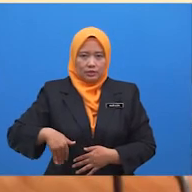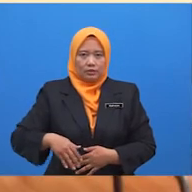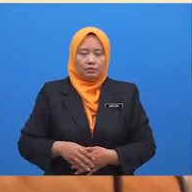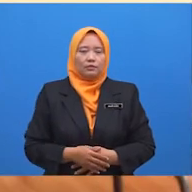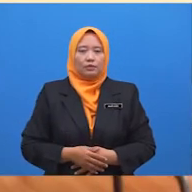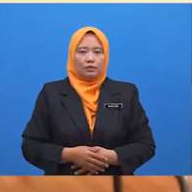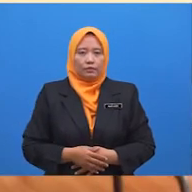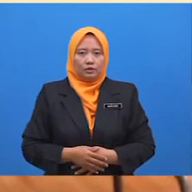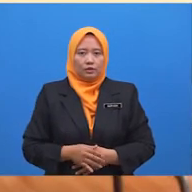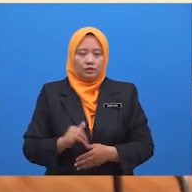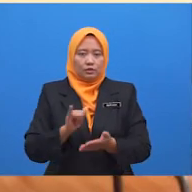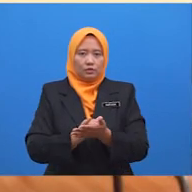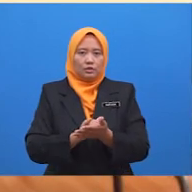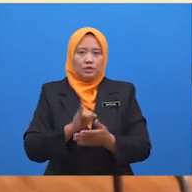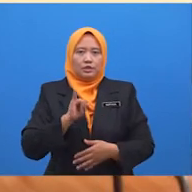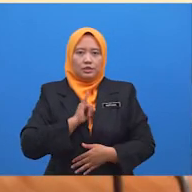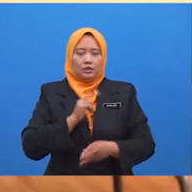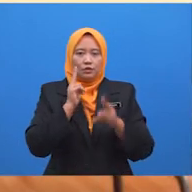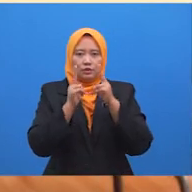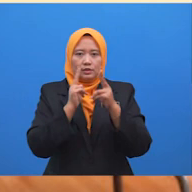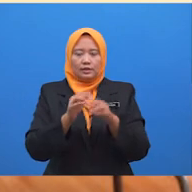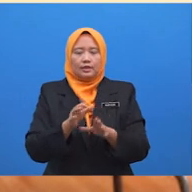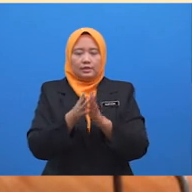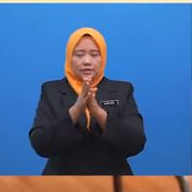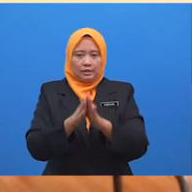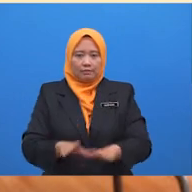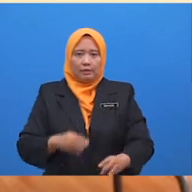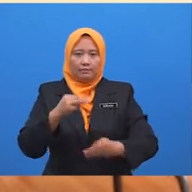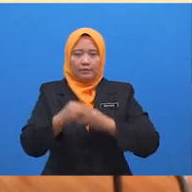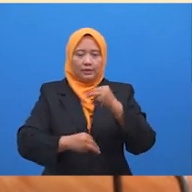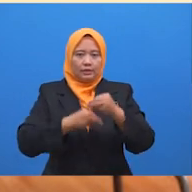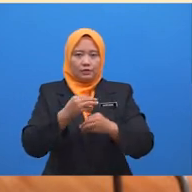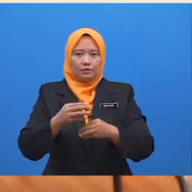Sebelum berpisah, cikgu ucapkan selamat maju jaya